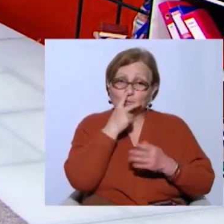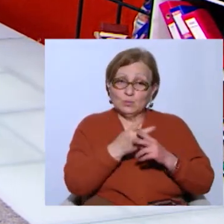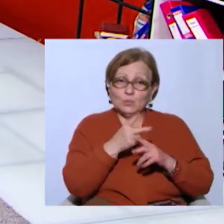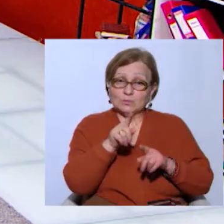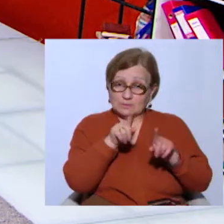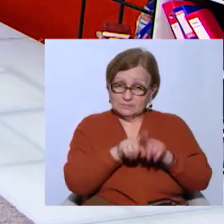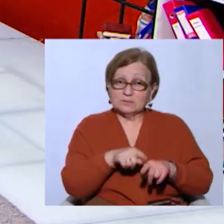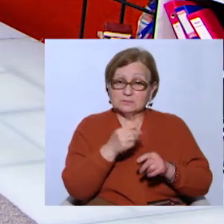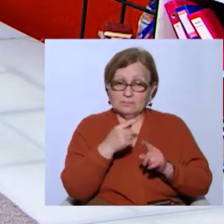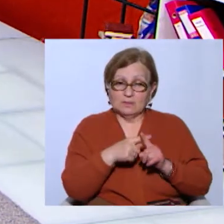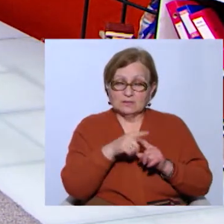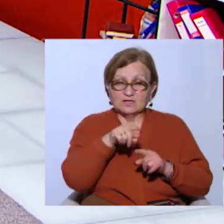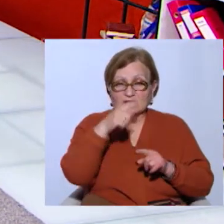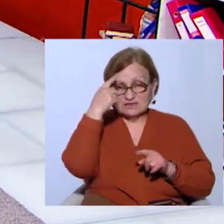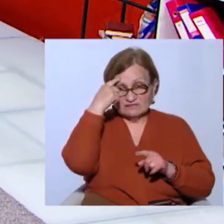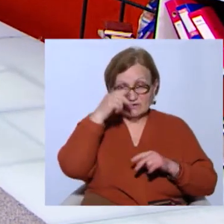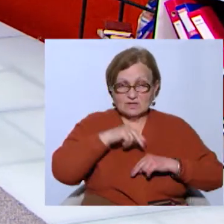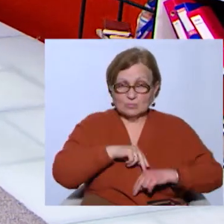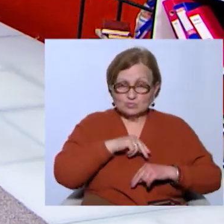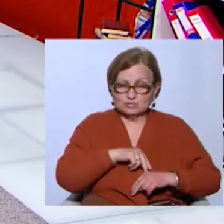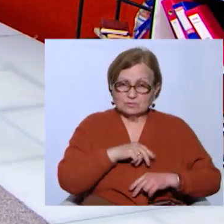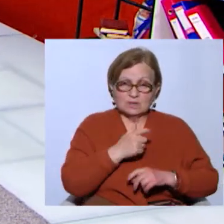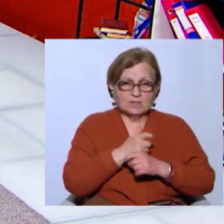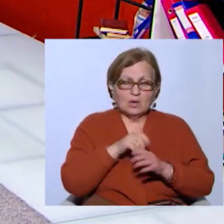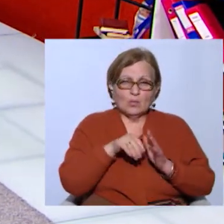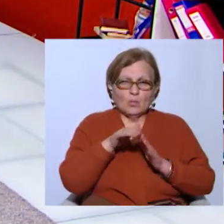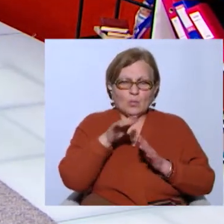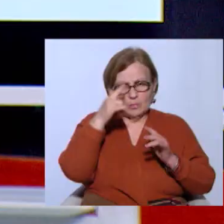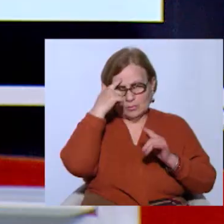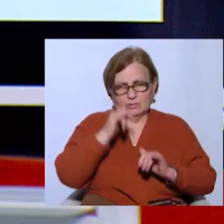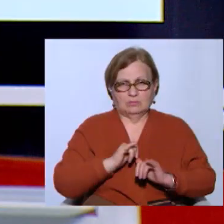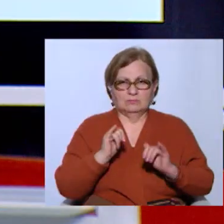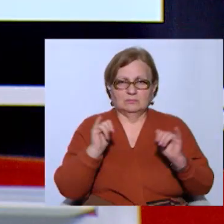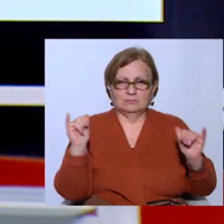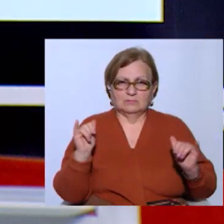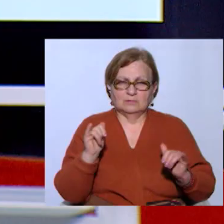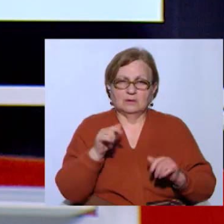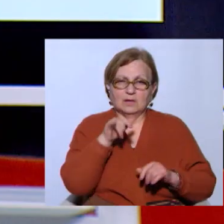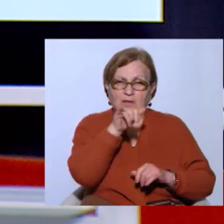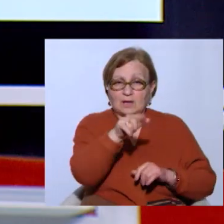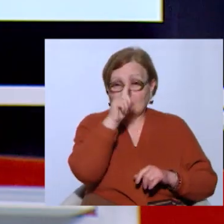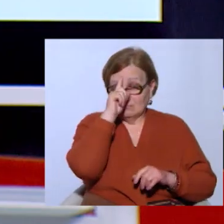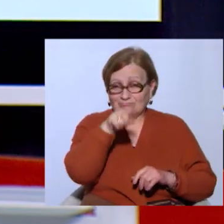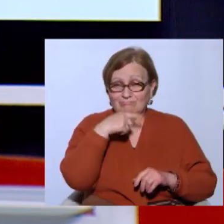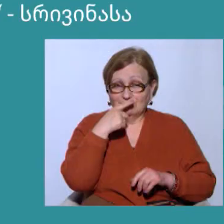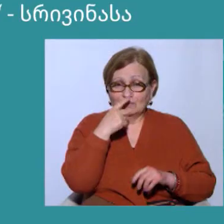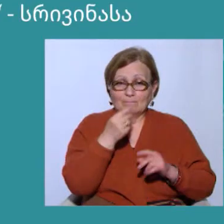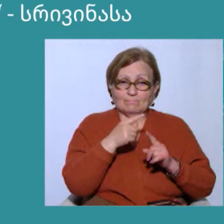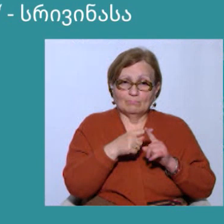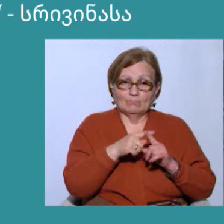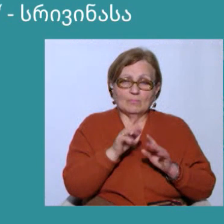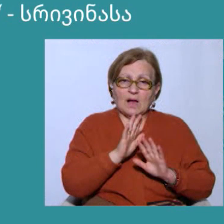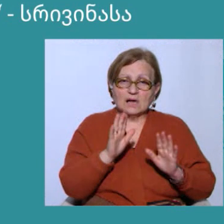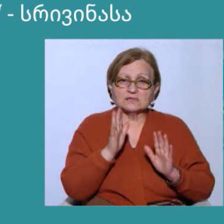მათემატიკას და ესე გაწოცნით თქვენს თვის, დამიჯერეთ ძალიან უფრო და უფრო გონიერები გახდებით. აი რამანუჯანს აქ ნათქვამი, რომ მათემატიკა არ არის